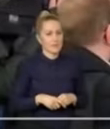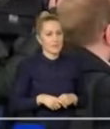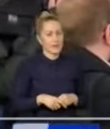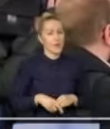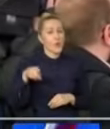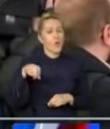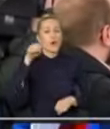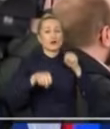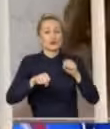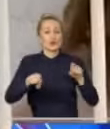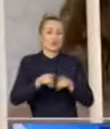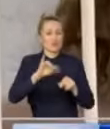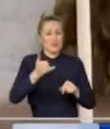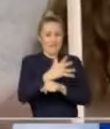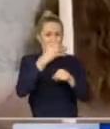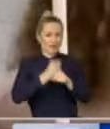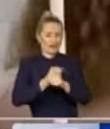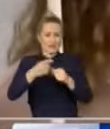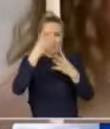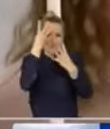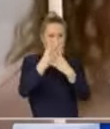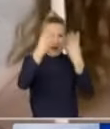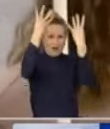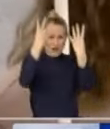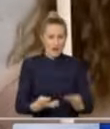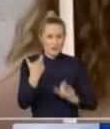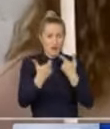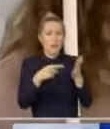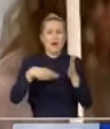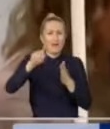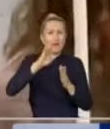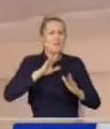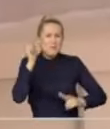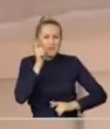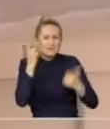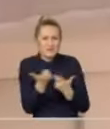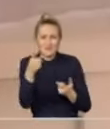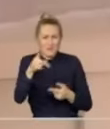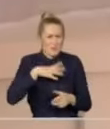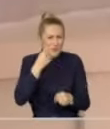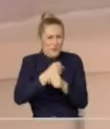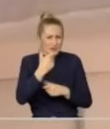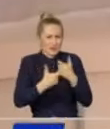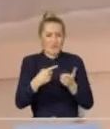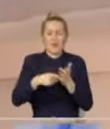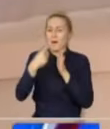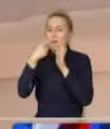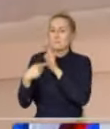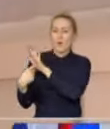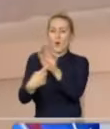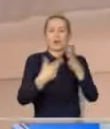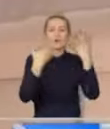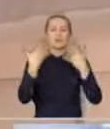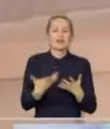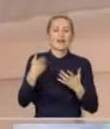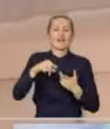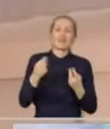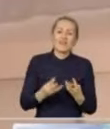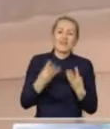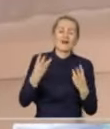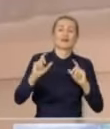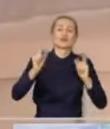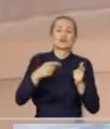Sądzone w klatce jak najbardziej niebezpieczne przestępczynie, a one wykonywały tylko swoją pracę. To służy tylko jednemu, pokazać, że bez względu na to, są